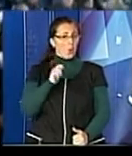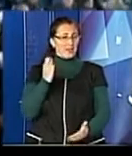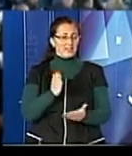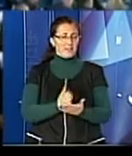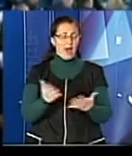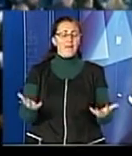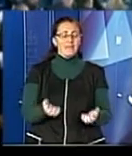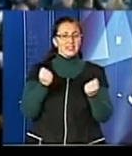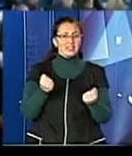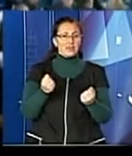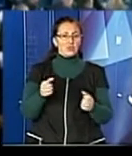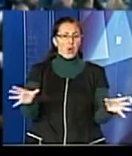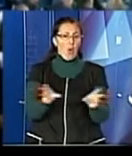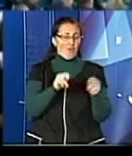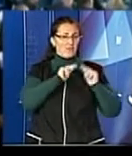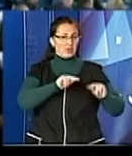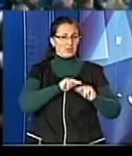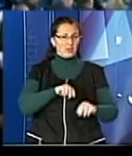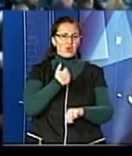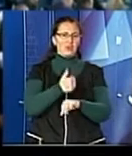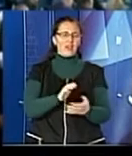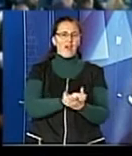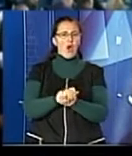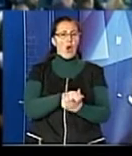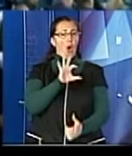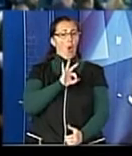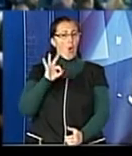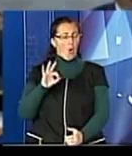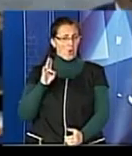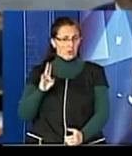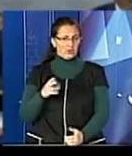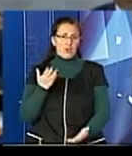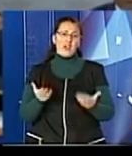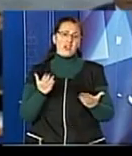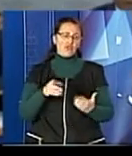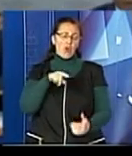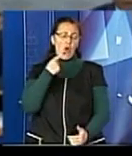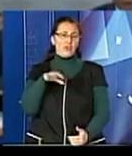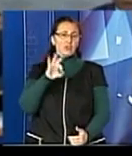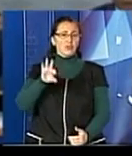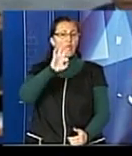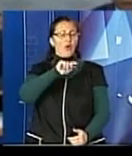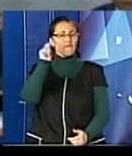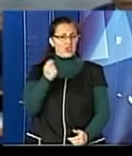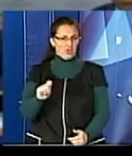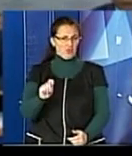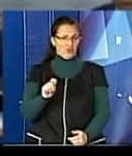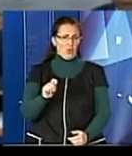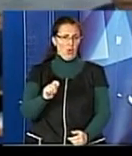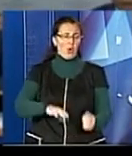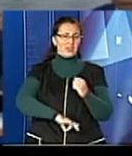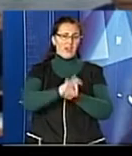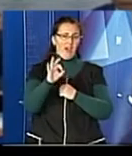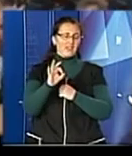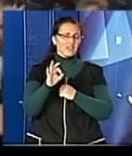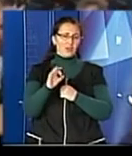від партнерів з Генасамблеї ООН. Однак, якщо говорити про неоголошену війну на Сході, то конфлікт в зоні АТО поки